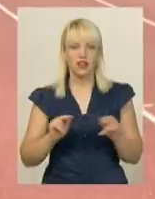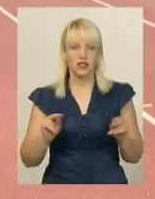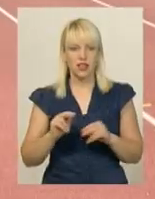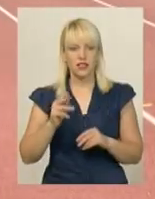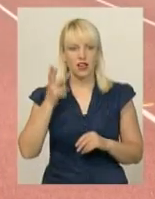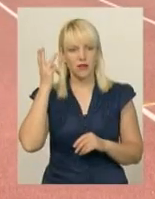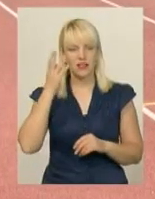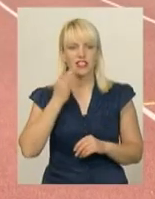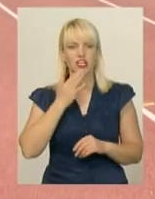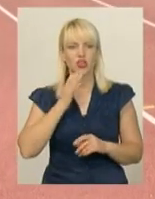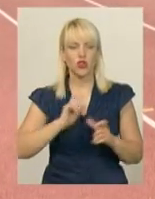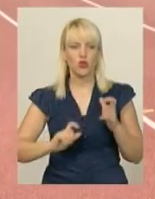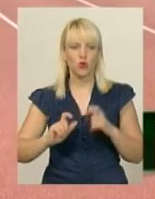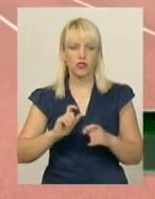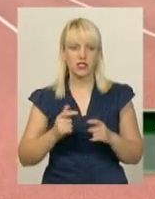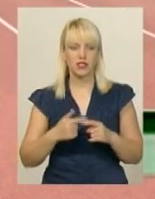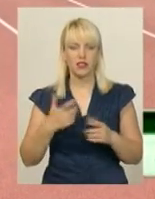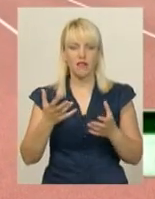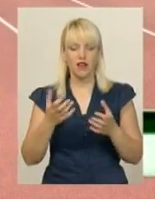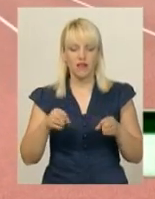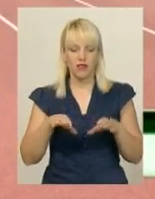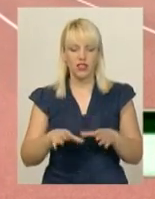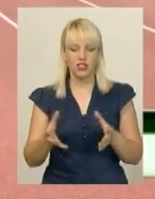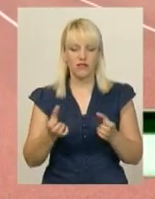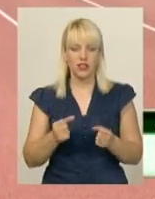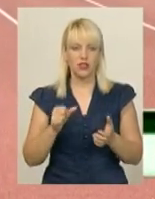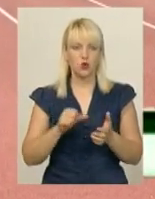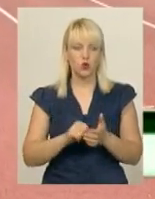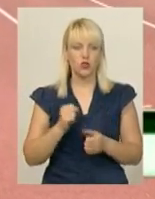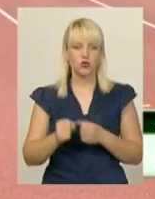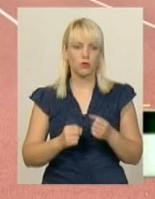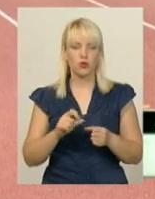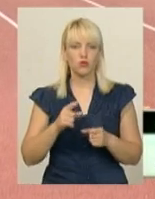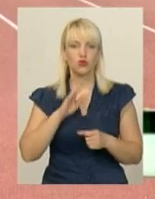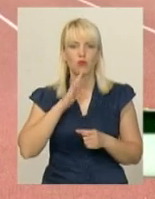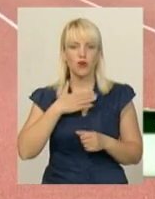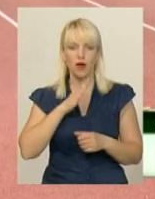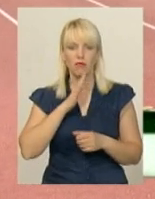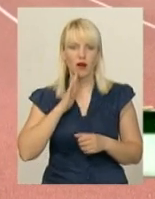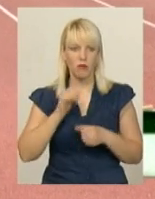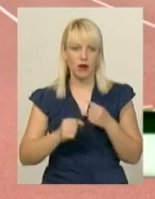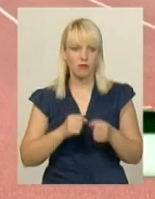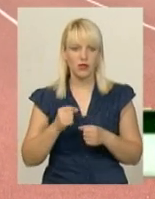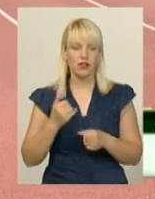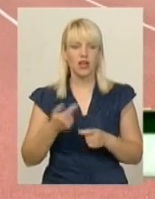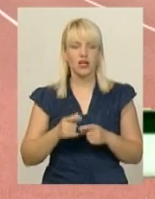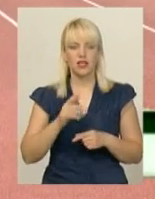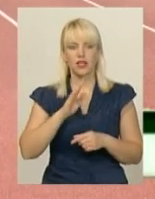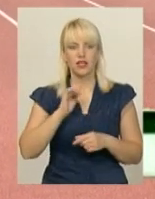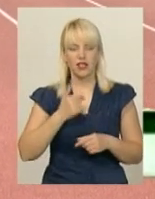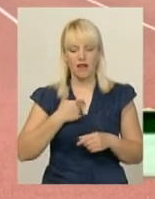університету. Я вирішила взяти участь у забігу, тому що моя мама біжить. Я вирішила її підтримати в